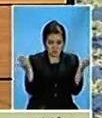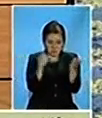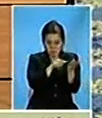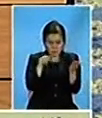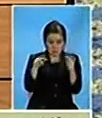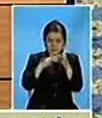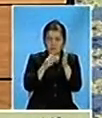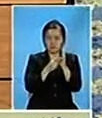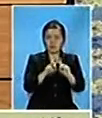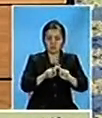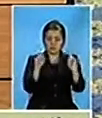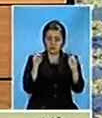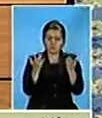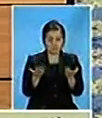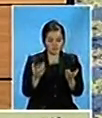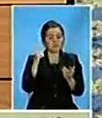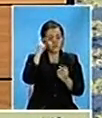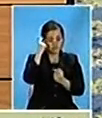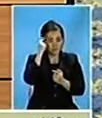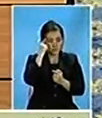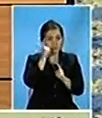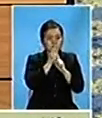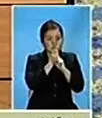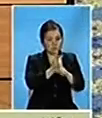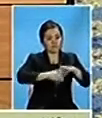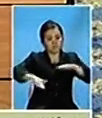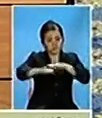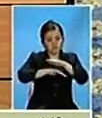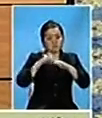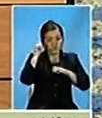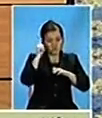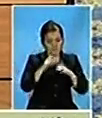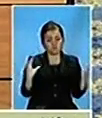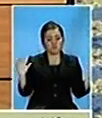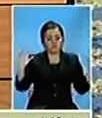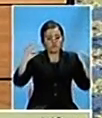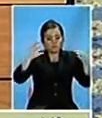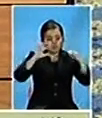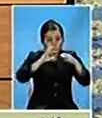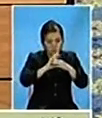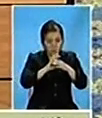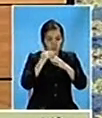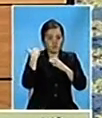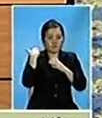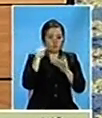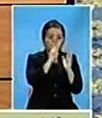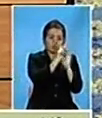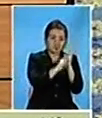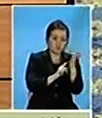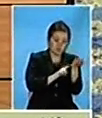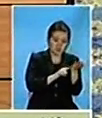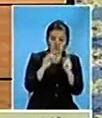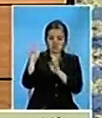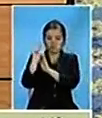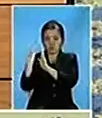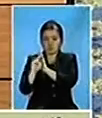ะครับซึ่งผมคิดว่าโดยหลักการแล้วควรจะต้องมีความสอดคล้องกันไม่ควรจะทำให้กฎหมายฉบับหนึ่งเนี่ยมีความหมาย